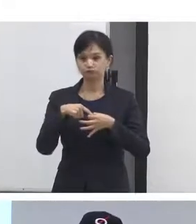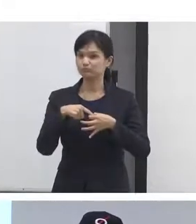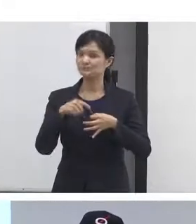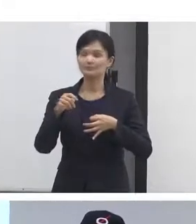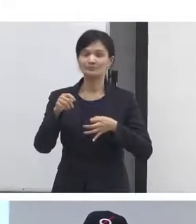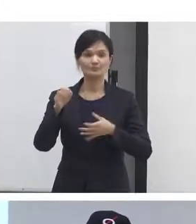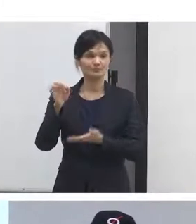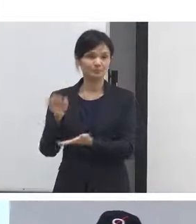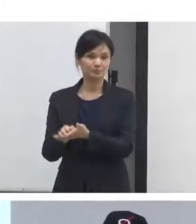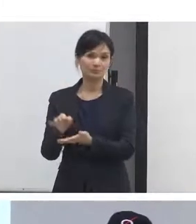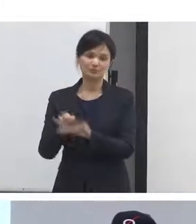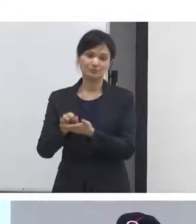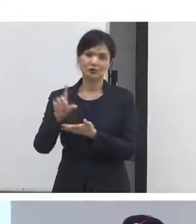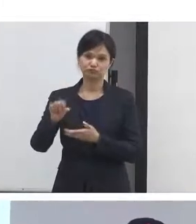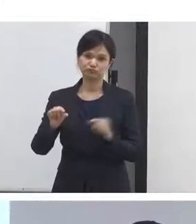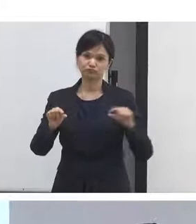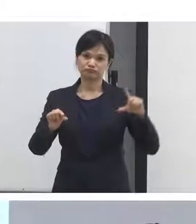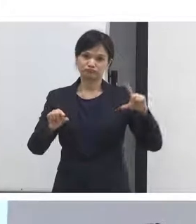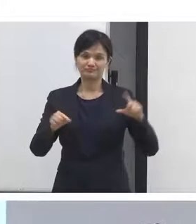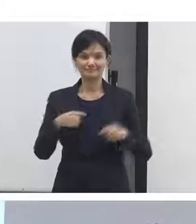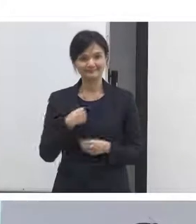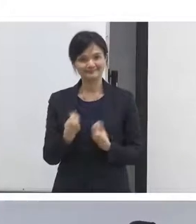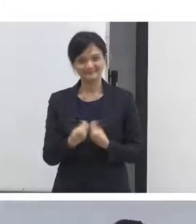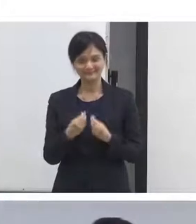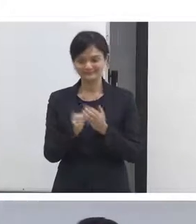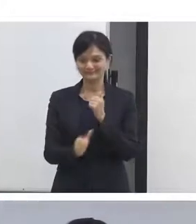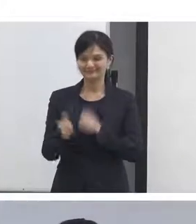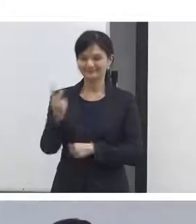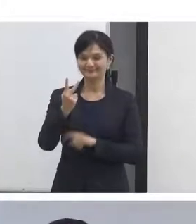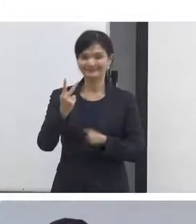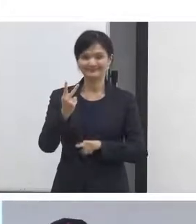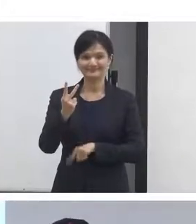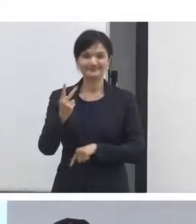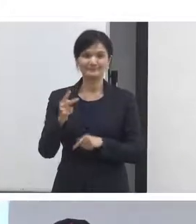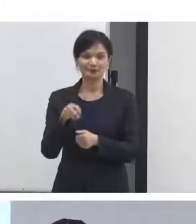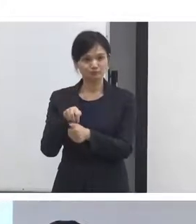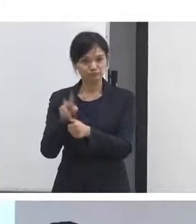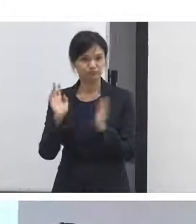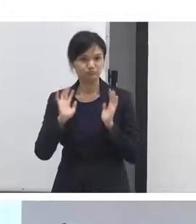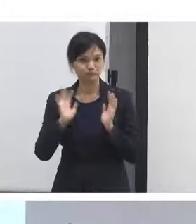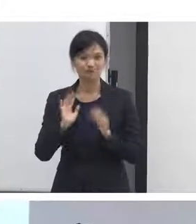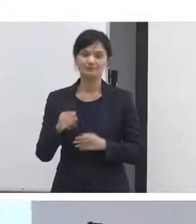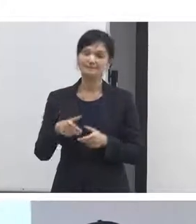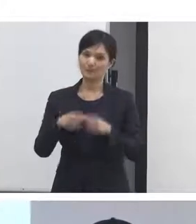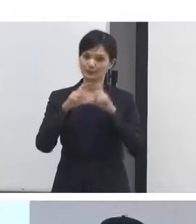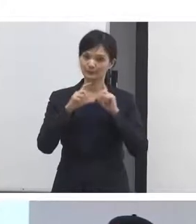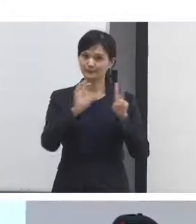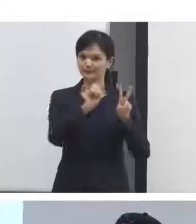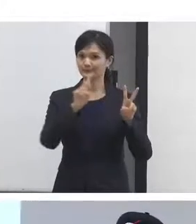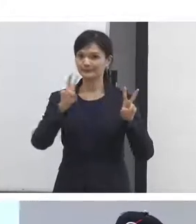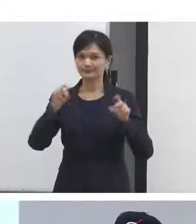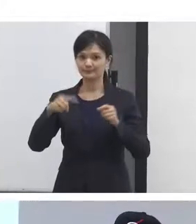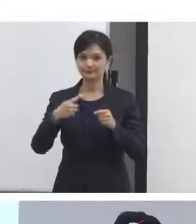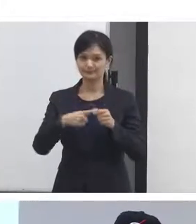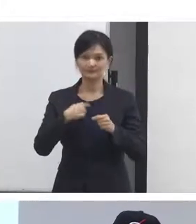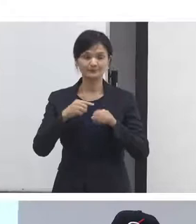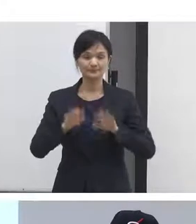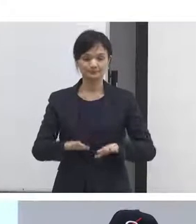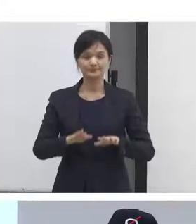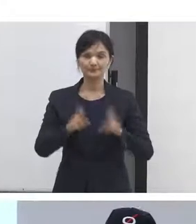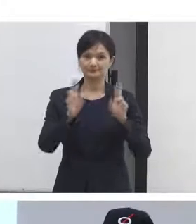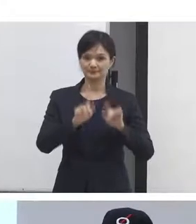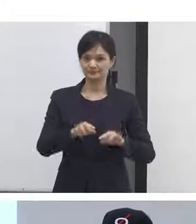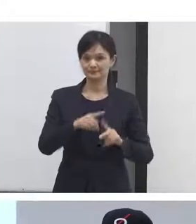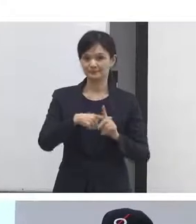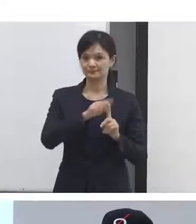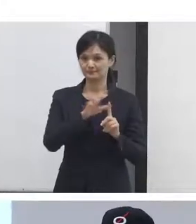差啊。基于还是要养两个小孩的状态，所以2020我再回到了一个靠接案过，现在我还是回到一个城